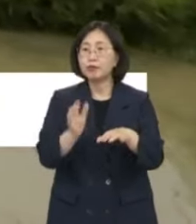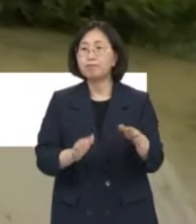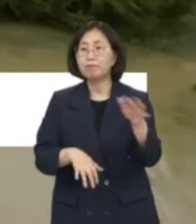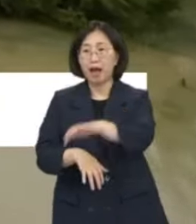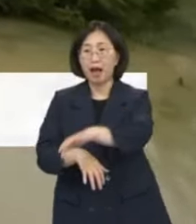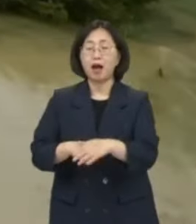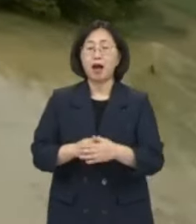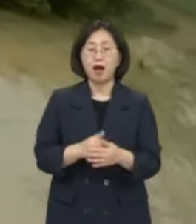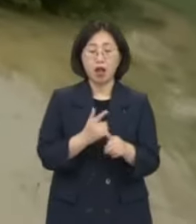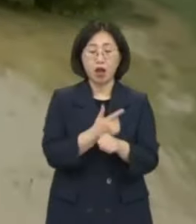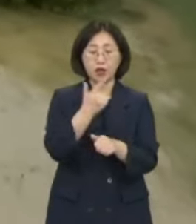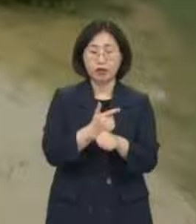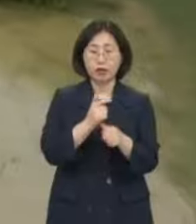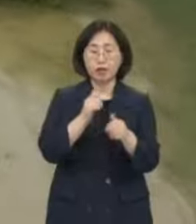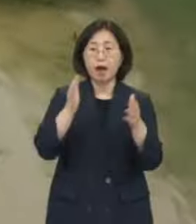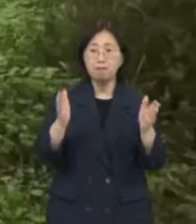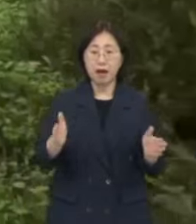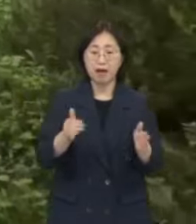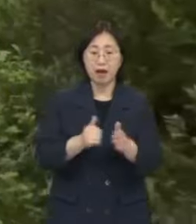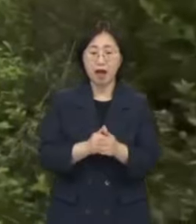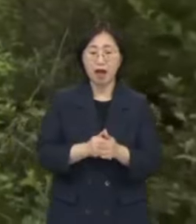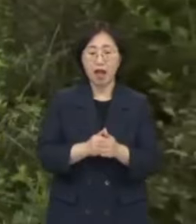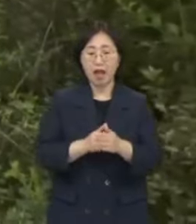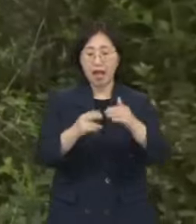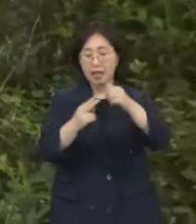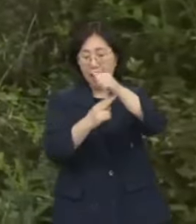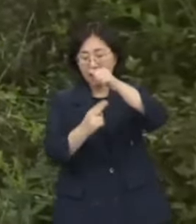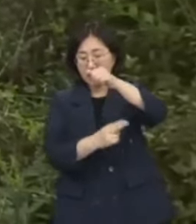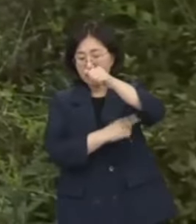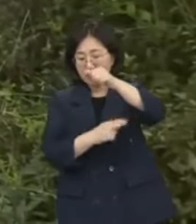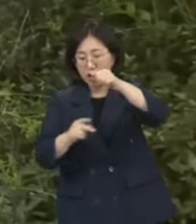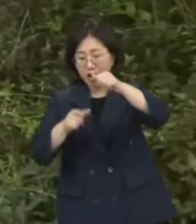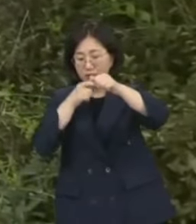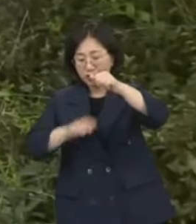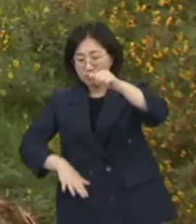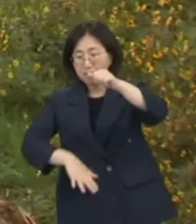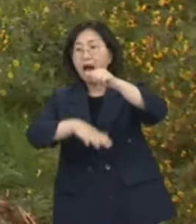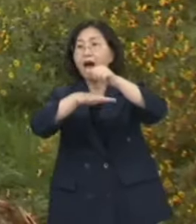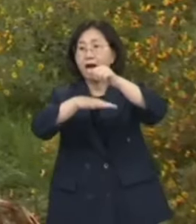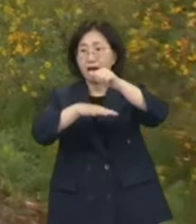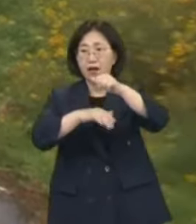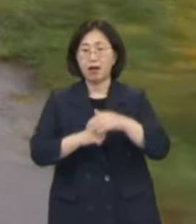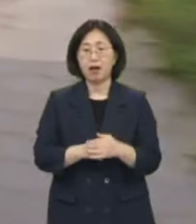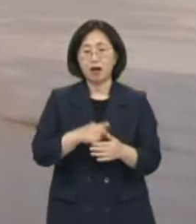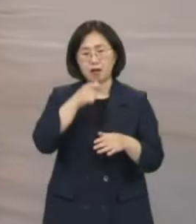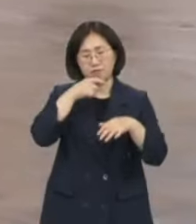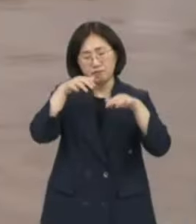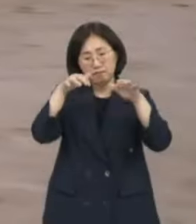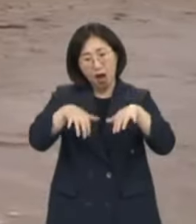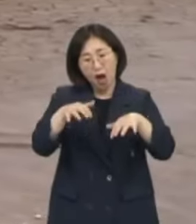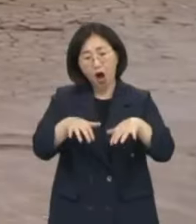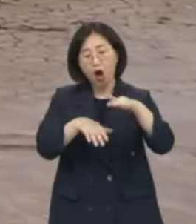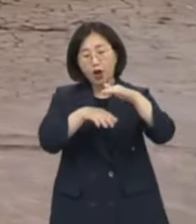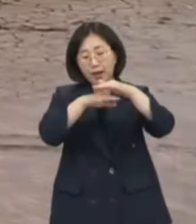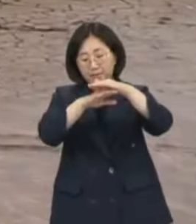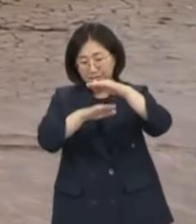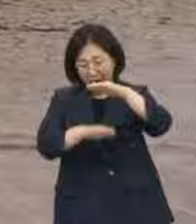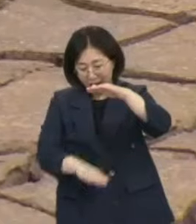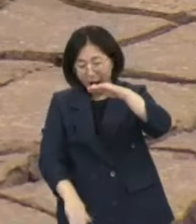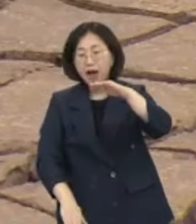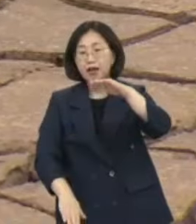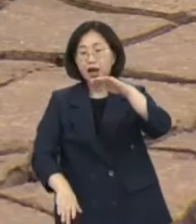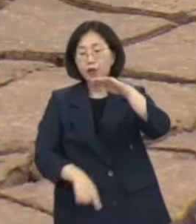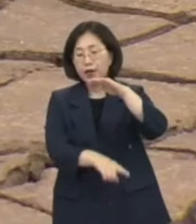만에 멀쩡하던 갑천 둔치가 다리 밑까지 전부 잠긴 겁니다. 빗물이 모두 빠져나간 뒤 일대는